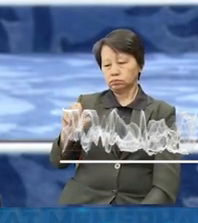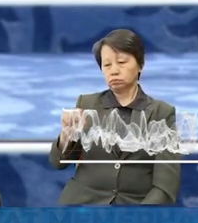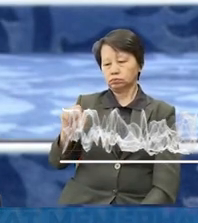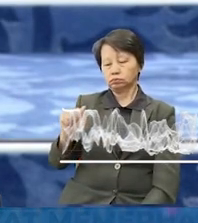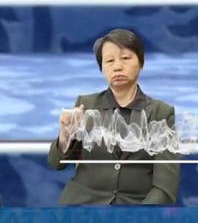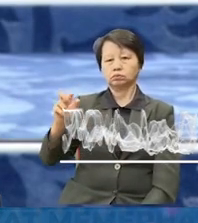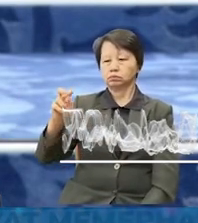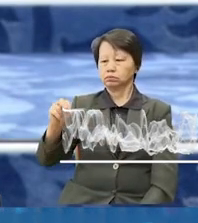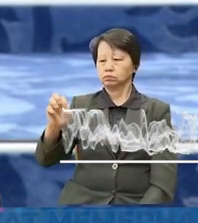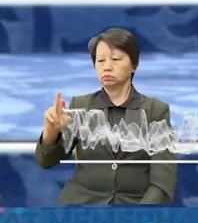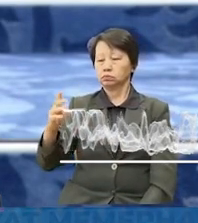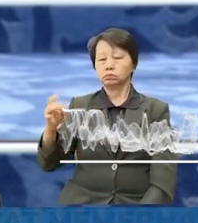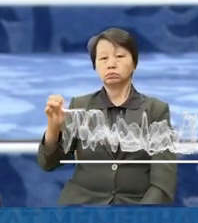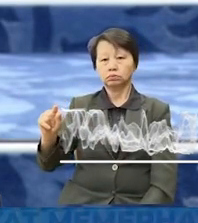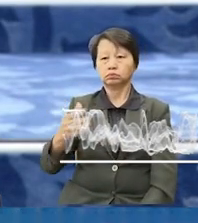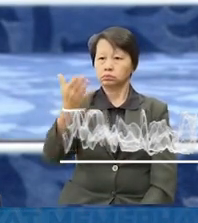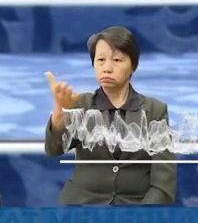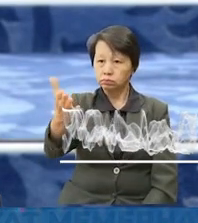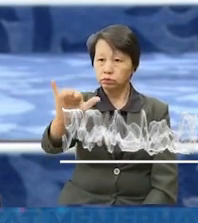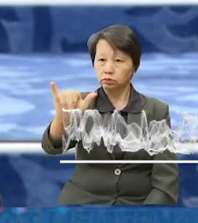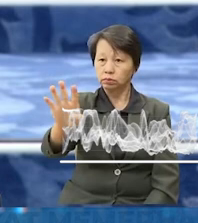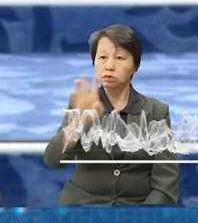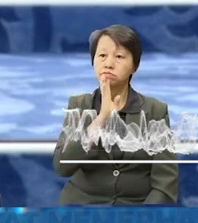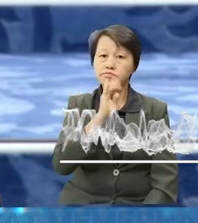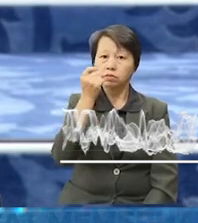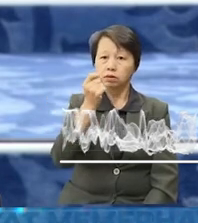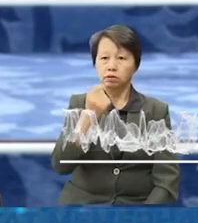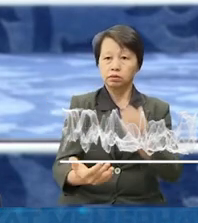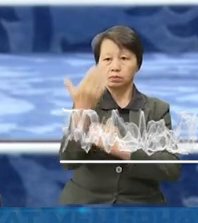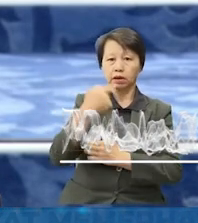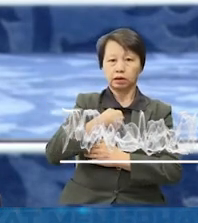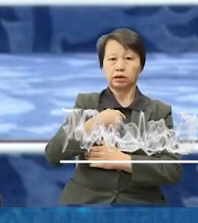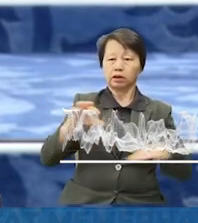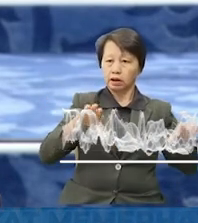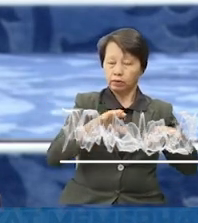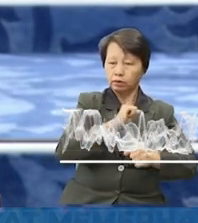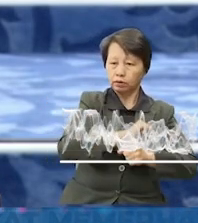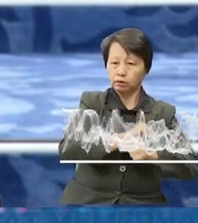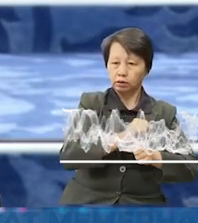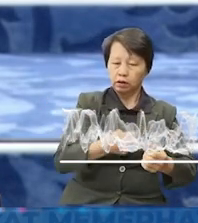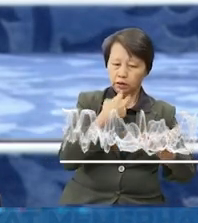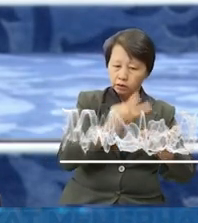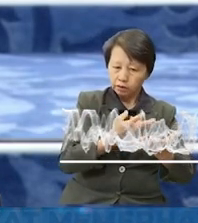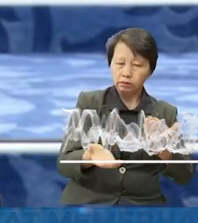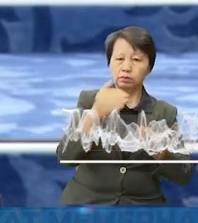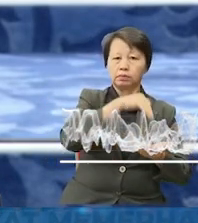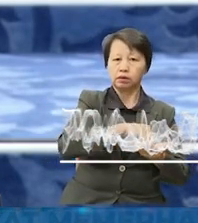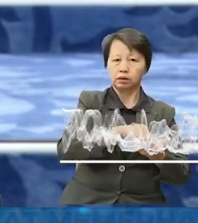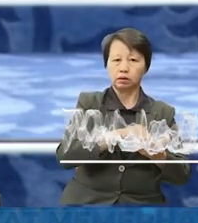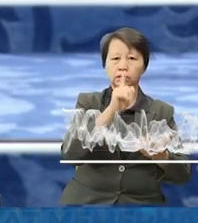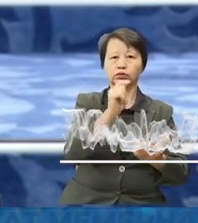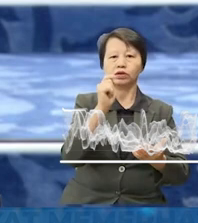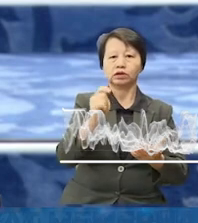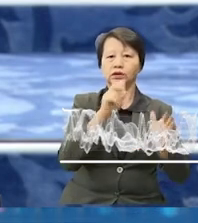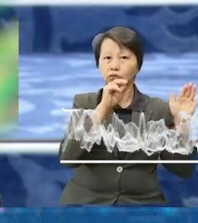Seperti disebut macam tadi, saya juga pagi ini buat sedikit homework, tengok balik dalam Twitter